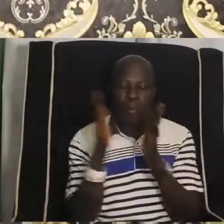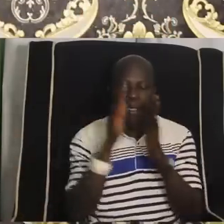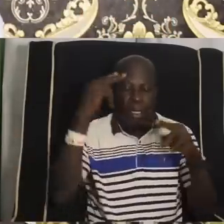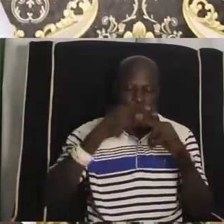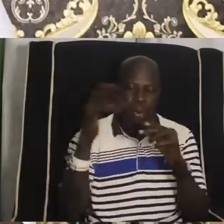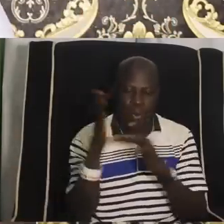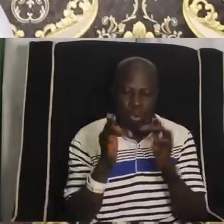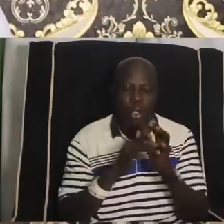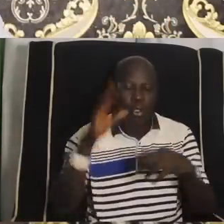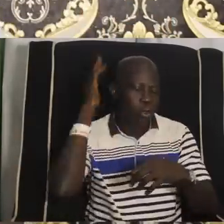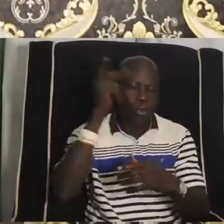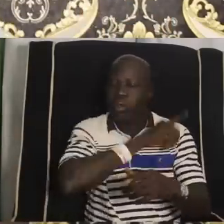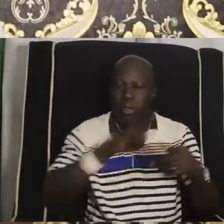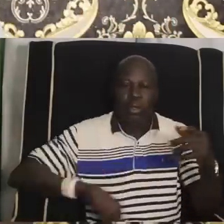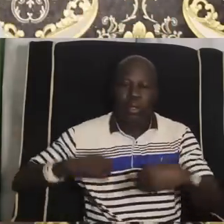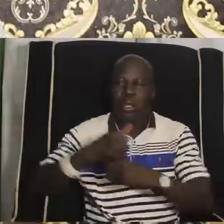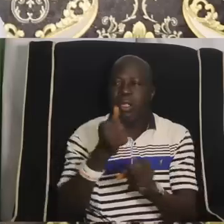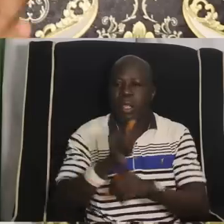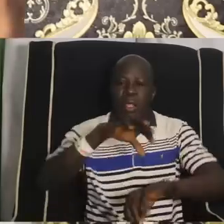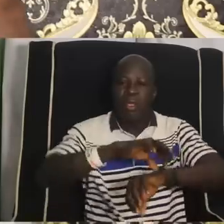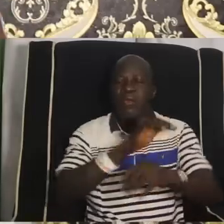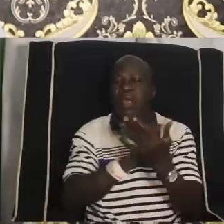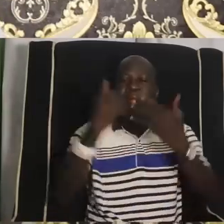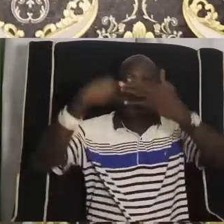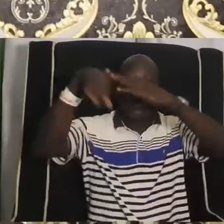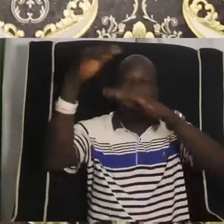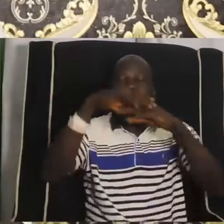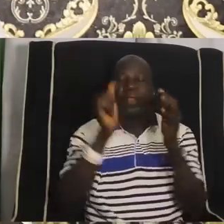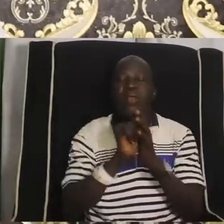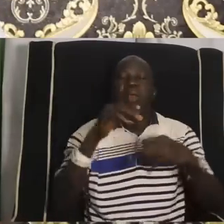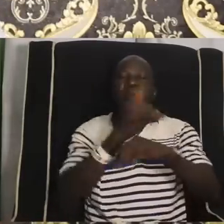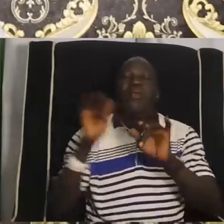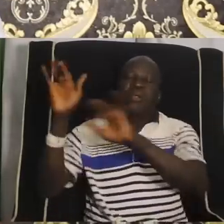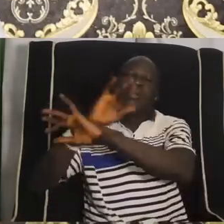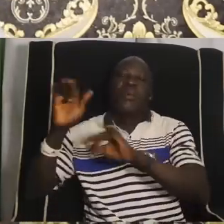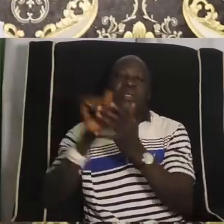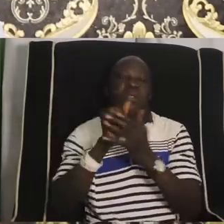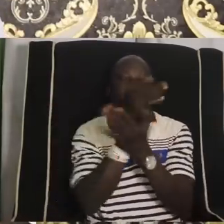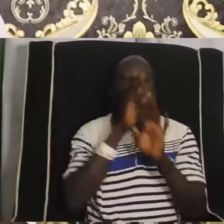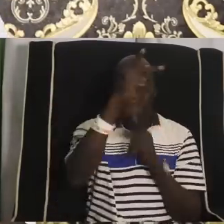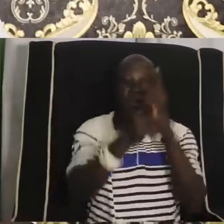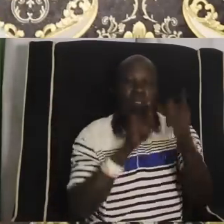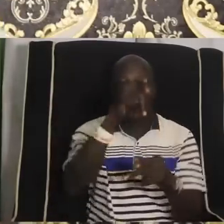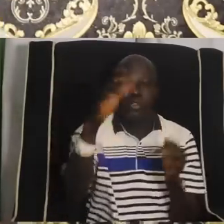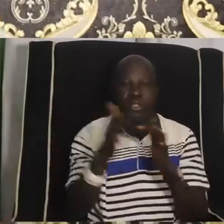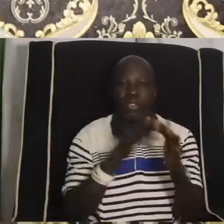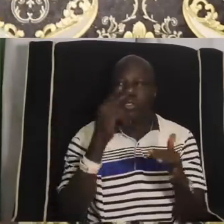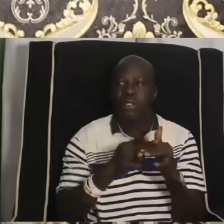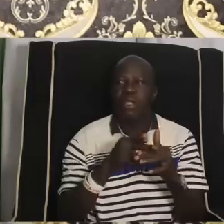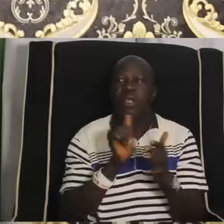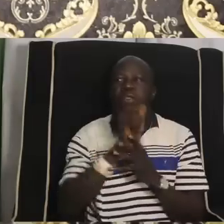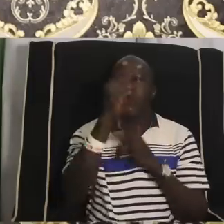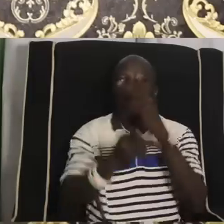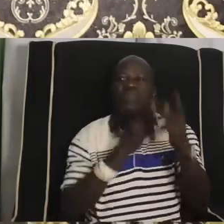name of Jesus. Ẹ̀tọ́ da yé àti ọmọ. Lord, I pray the heaven and the earth. Kò fi àánú àtúntò rere ẹ̀. Kò sẹ́mi wò mẹ́tì àmì. Kò fi bẹ̀yìn wọ̀ lórúkọ Jésù. Kò